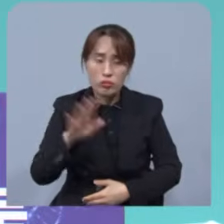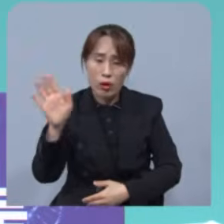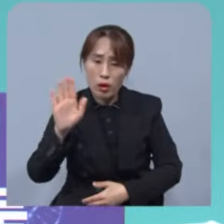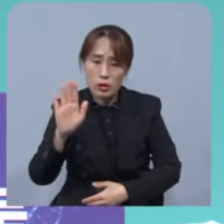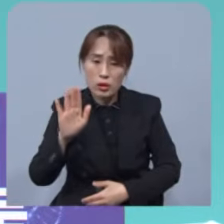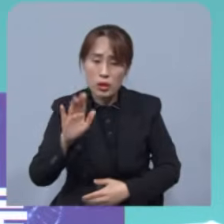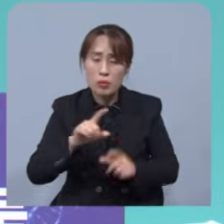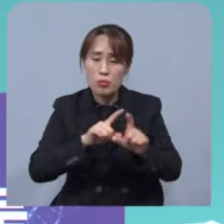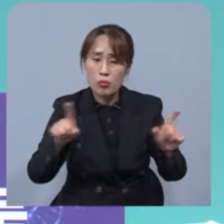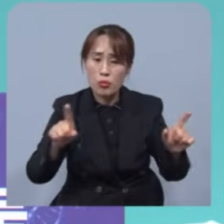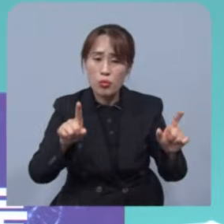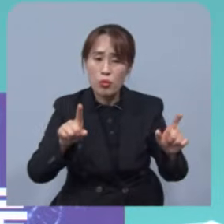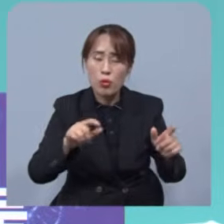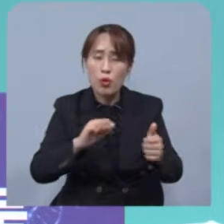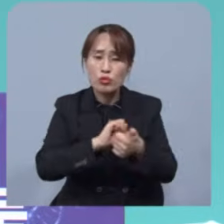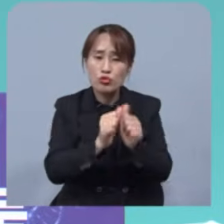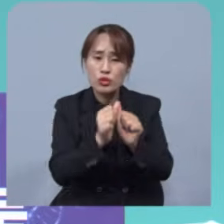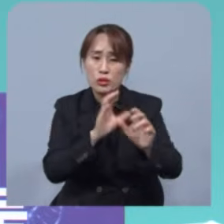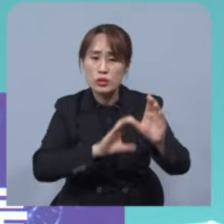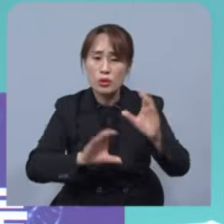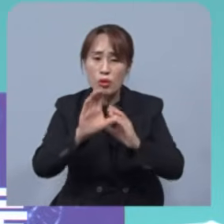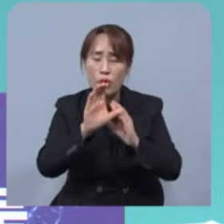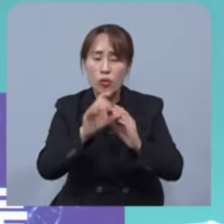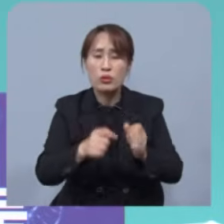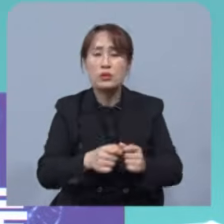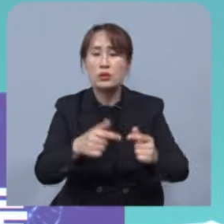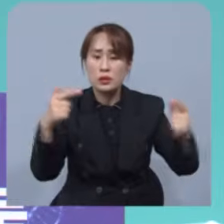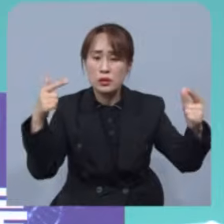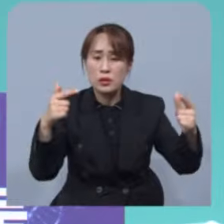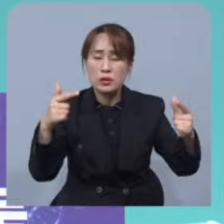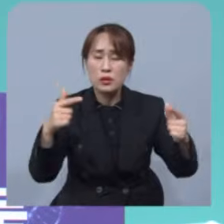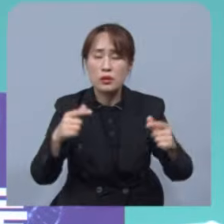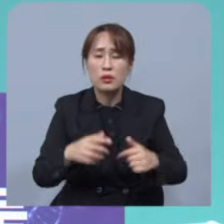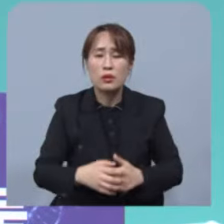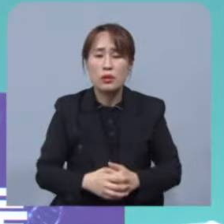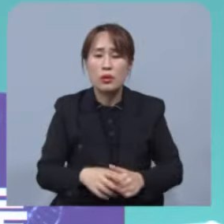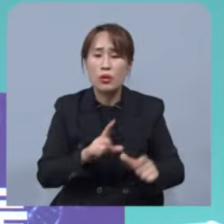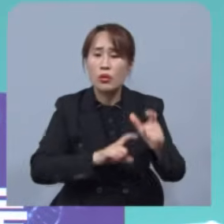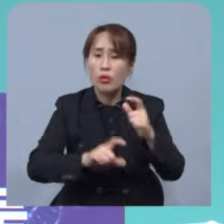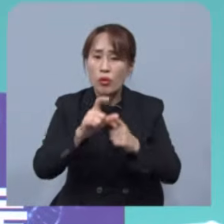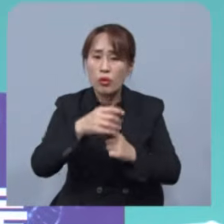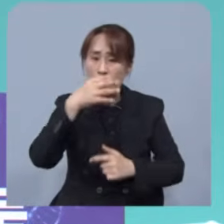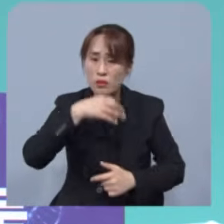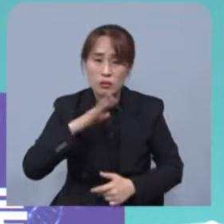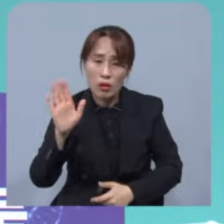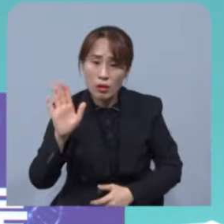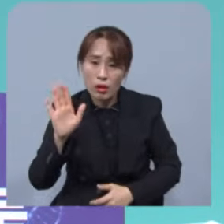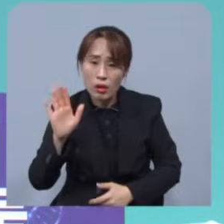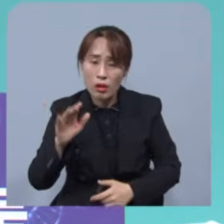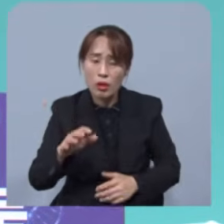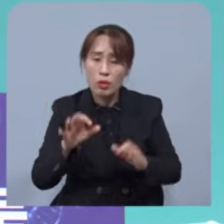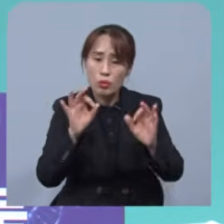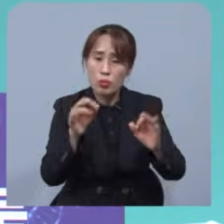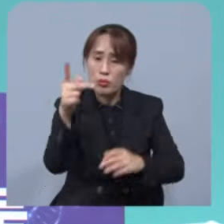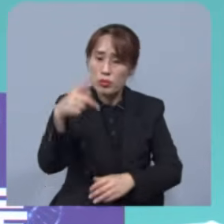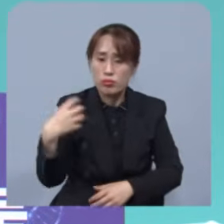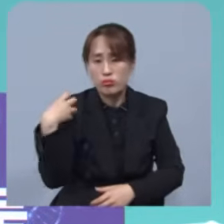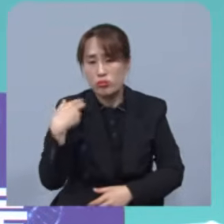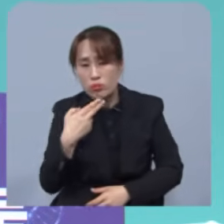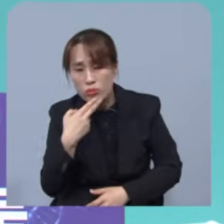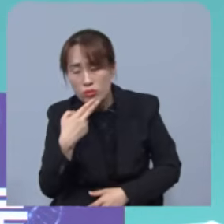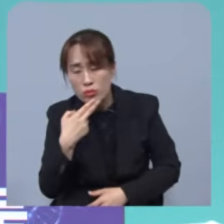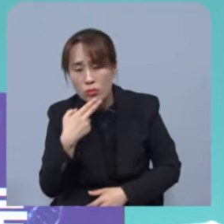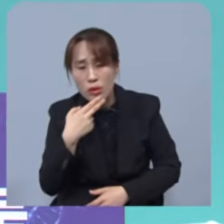아니라 보통은 증자를 하는 게 훨씬 더 금융 부담도 적고 그죠?